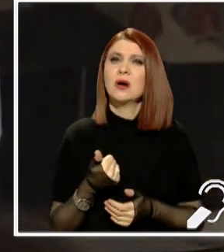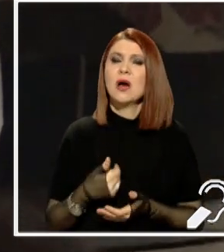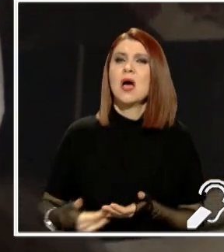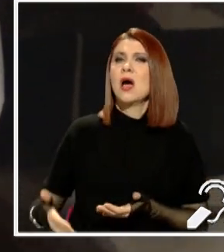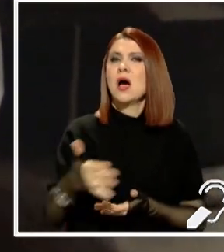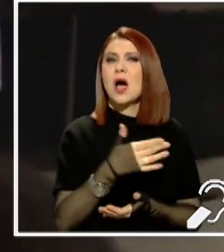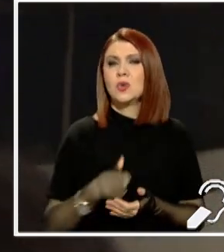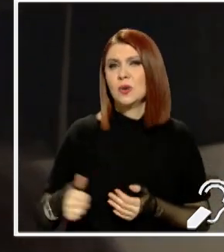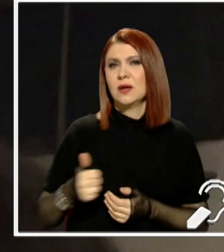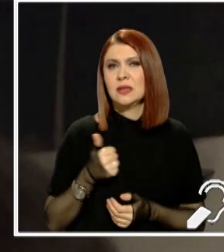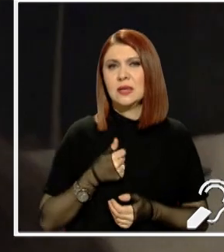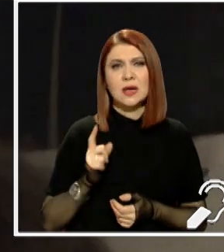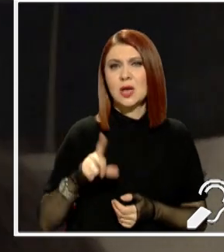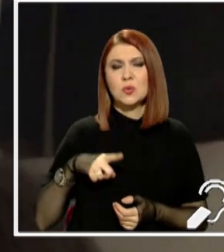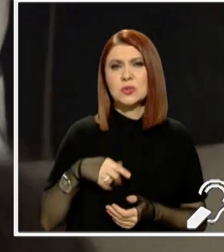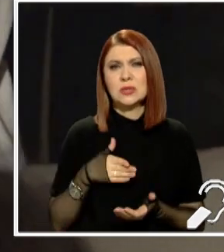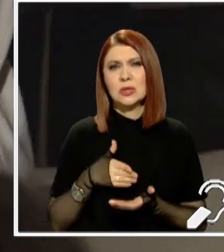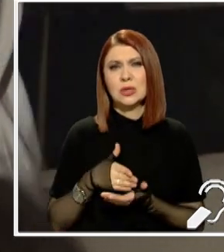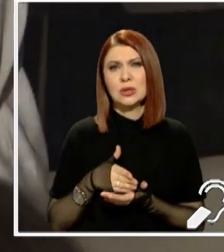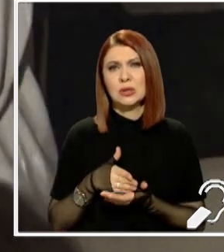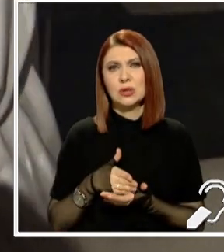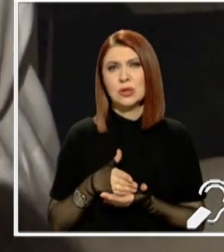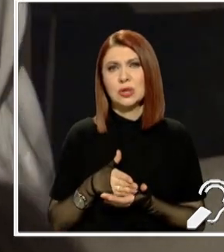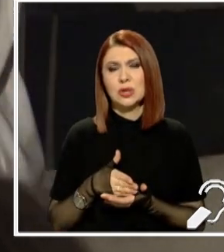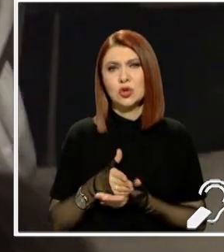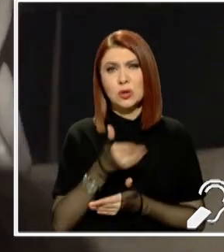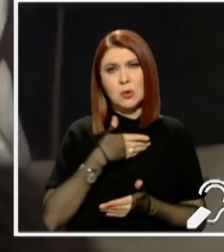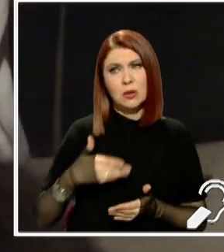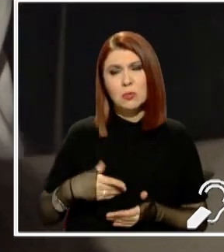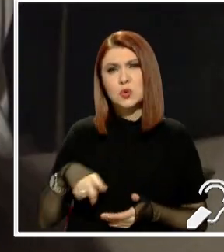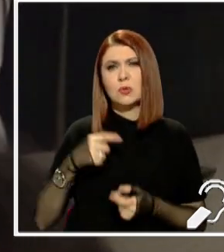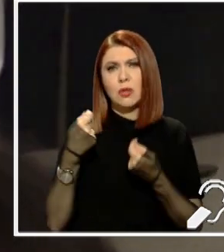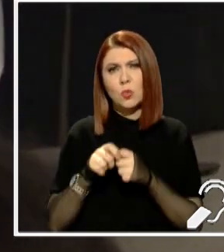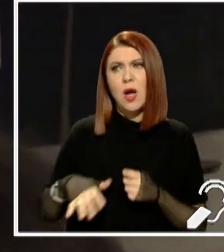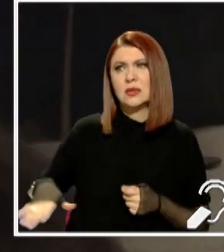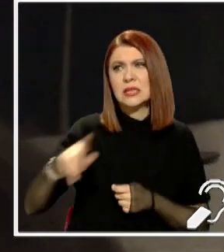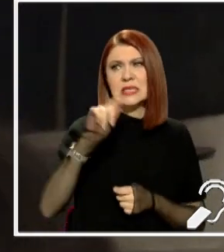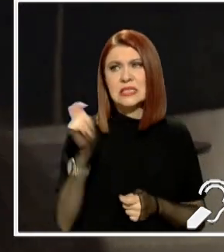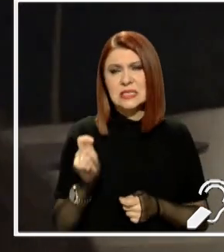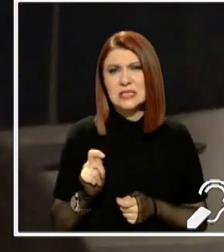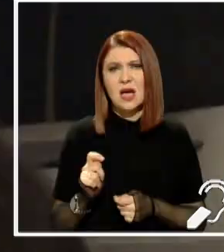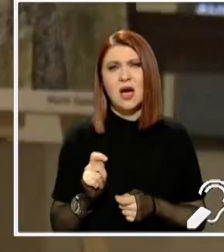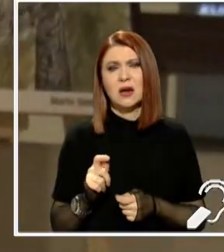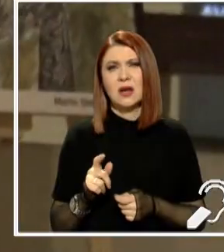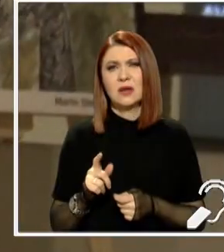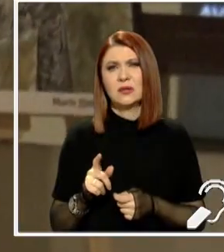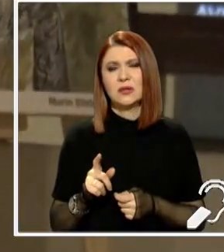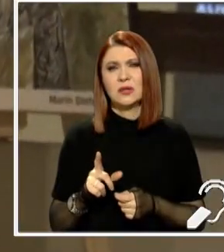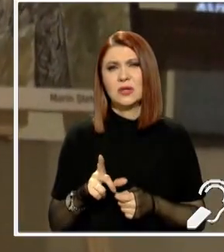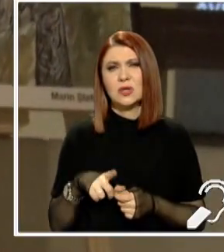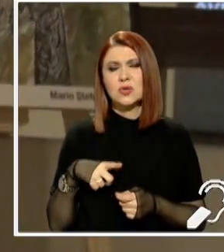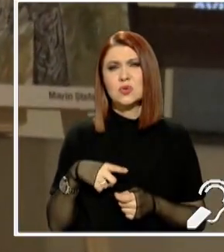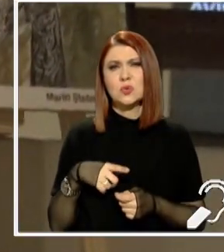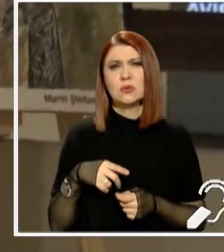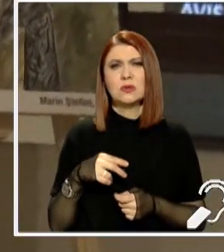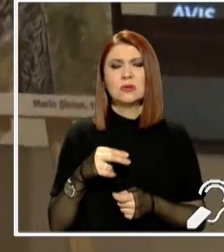adună tinerii care nu sunt întotdeauna din București, sunt din toată țara, nu sunt întotdeauna din unități de